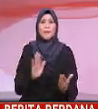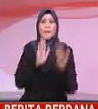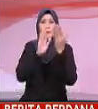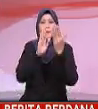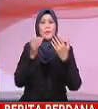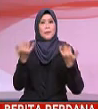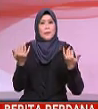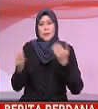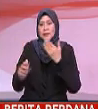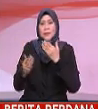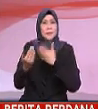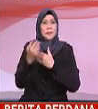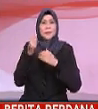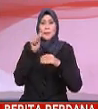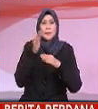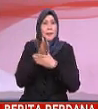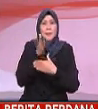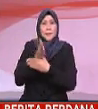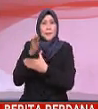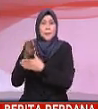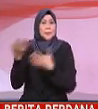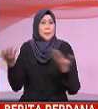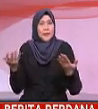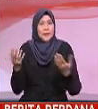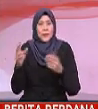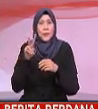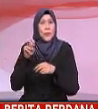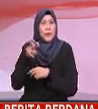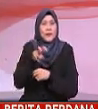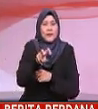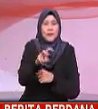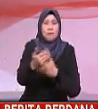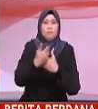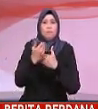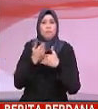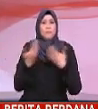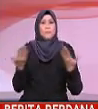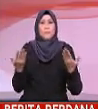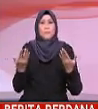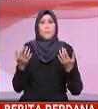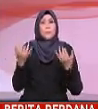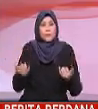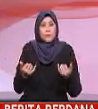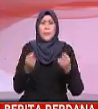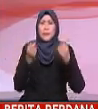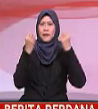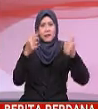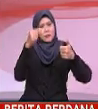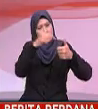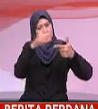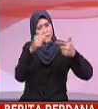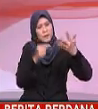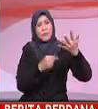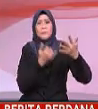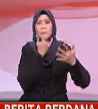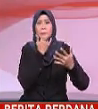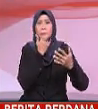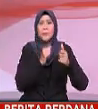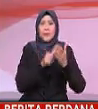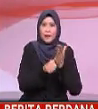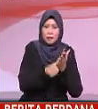ancaman daripada virus COVID ini tadi, kita dapati jenayah pengedaran dadah, penyalahgunaan dadah meningkat dengan